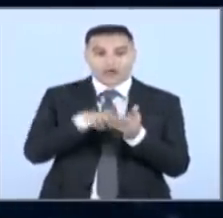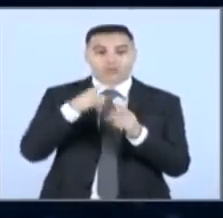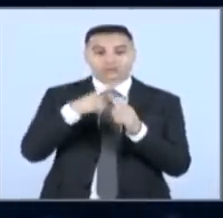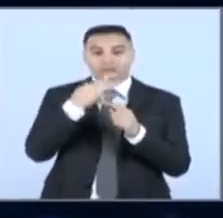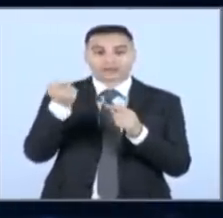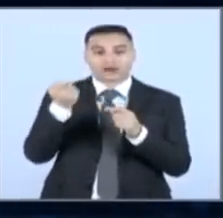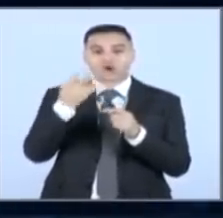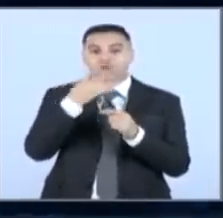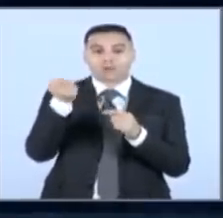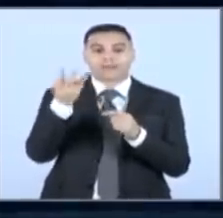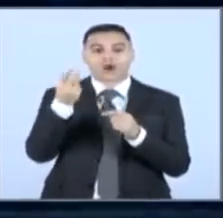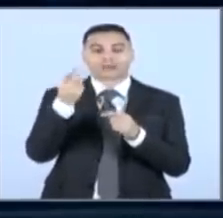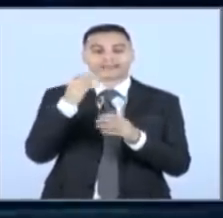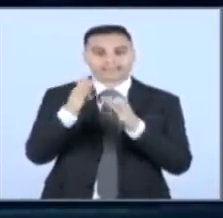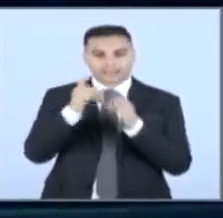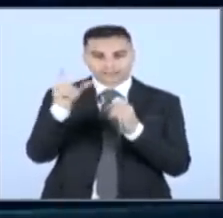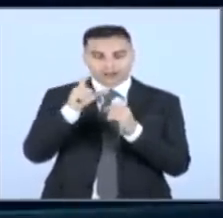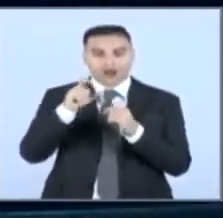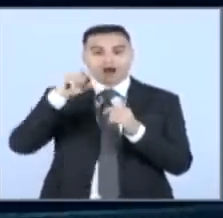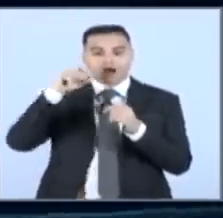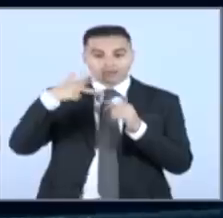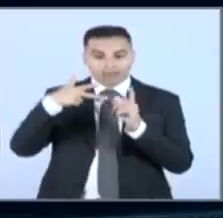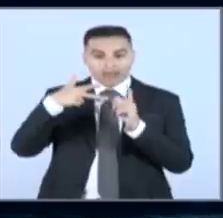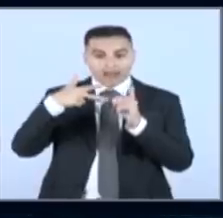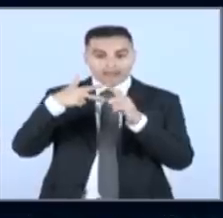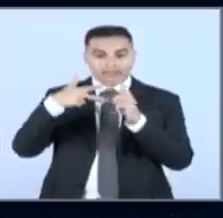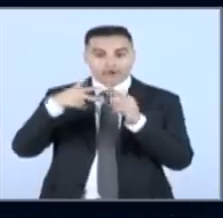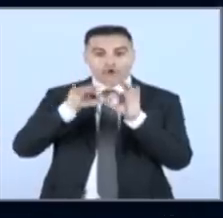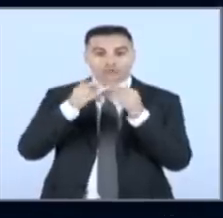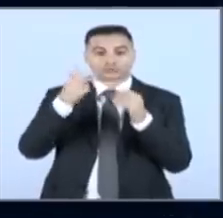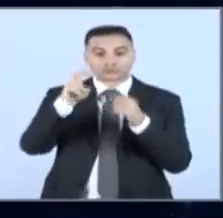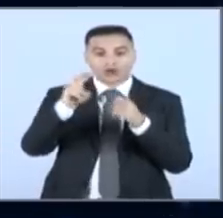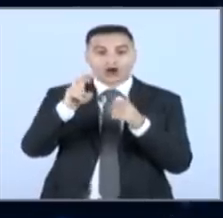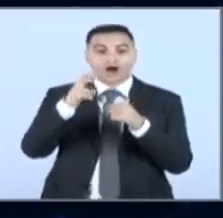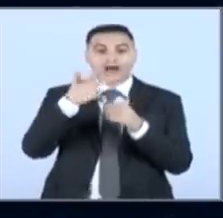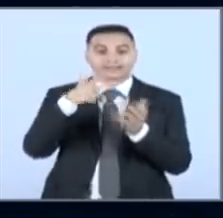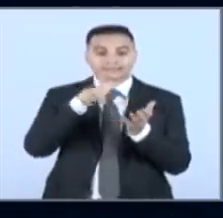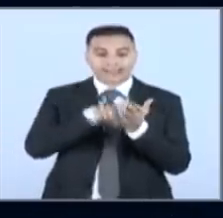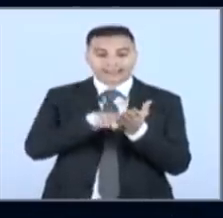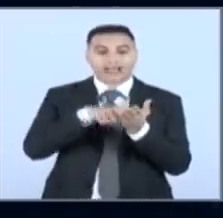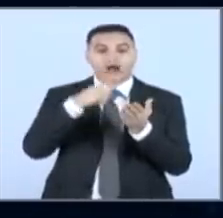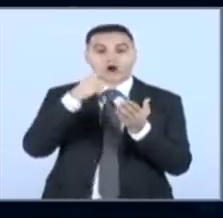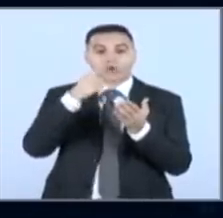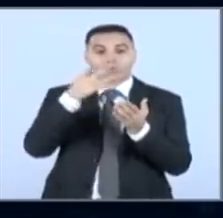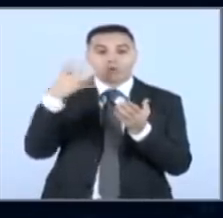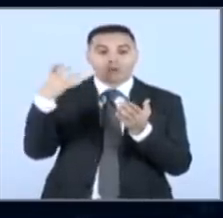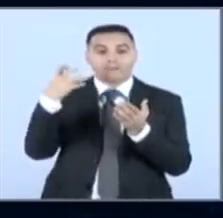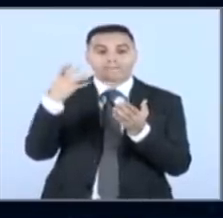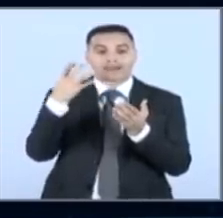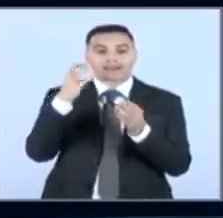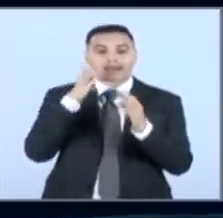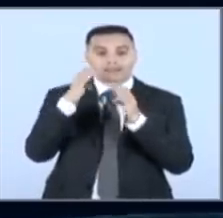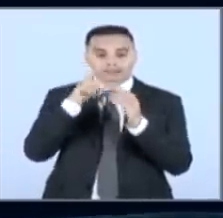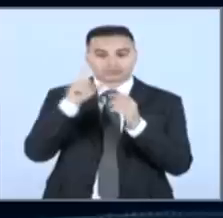نقاط 430 نقطة إجابات صحيحة. المركز الثاني عائلة طه 6 نقاط 400